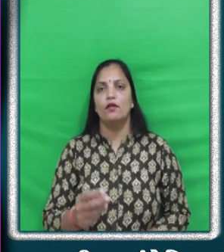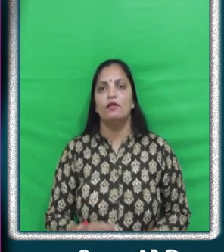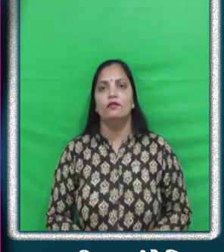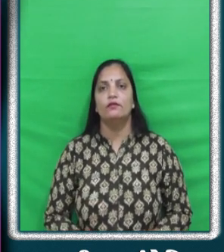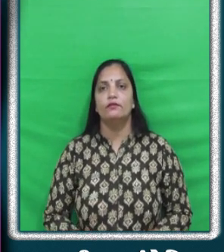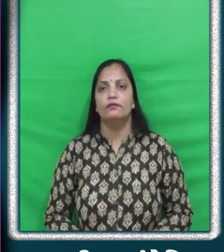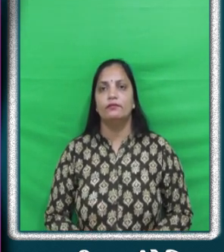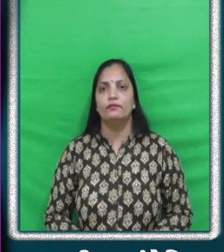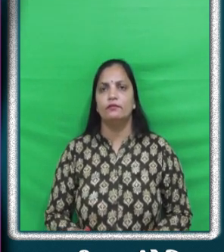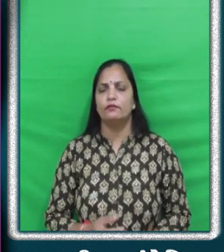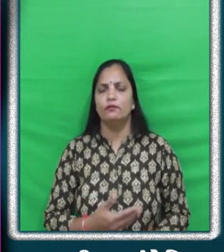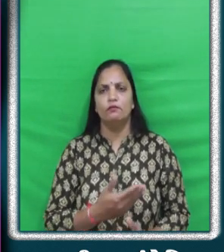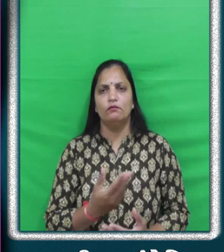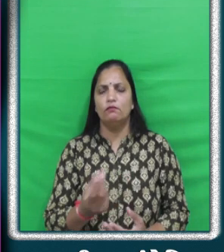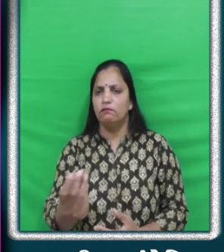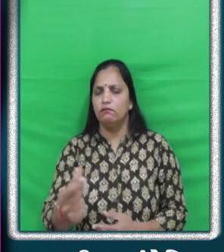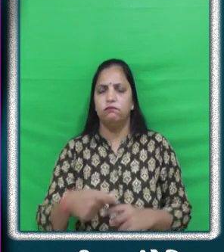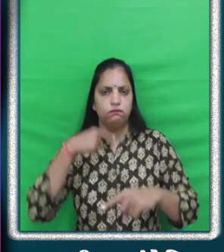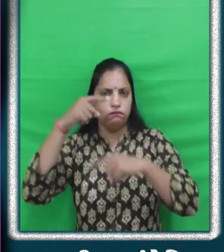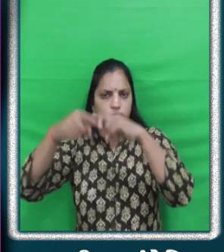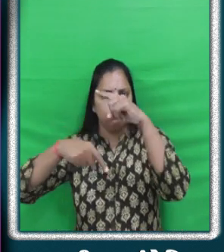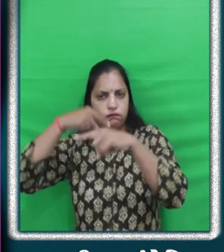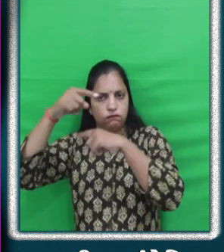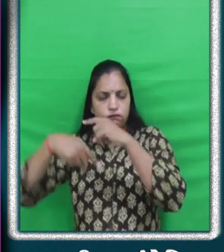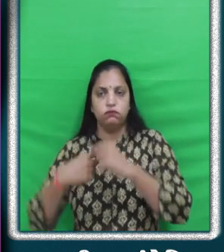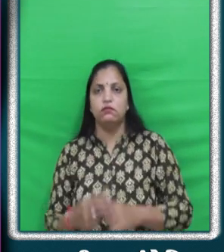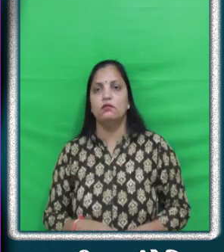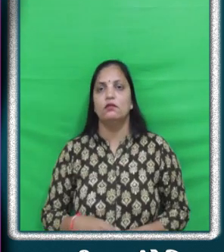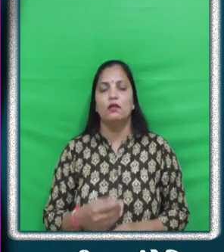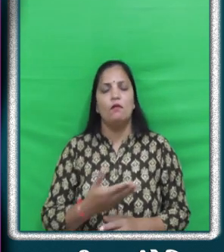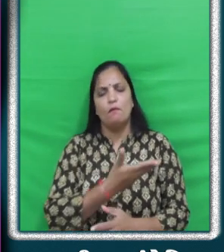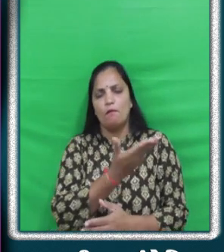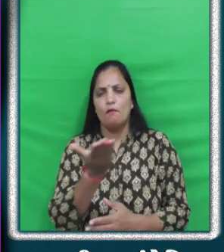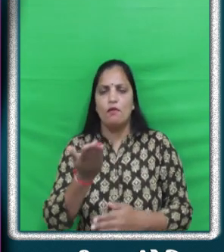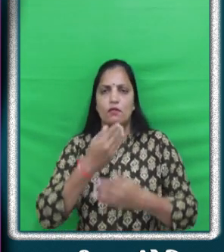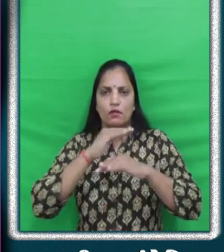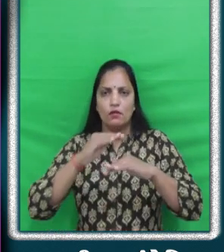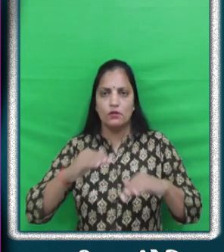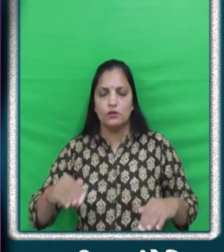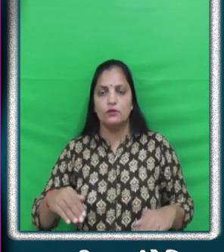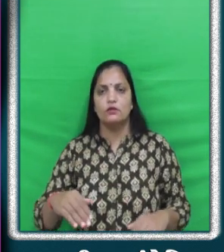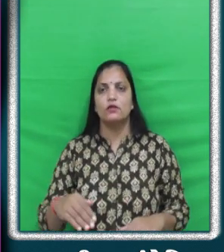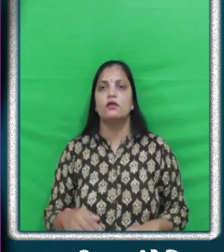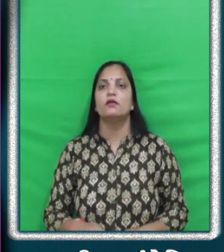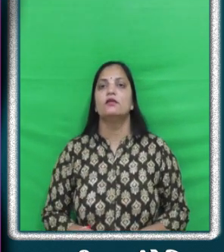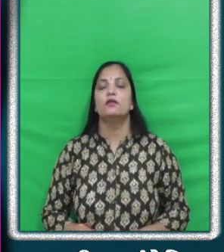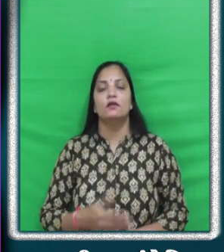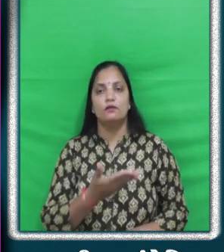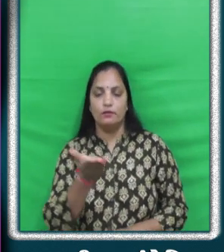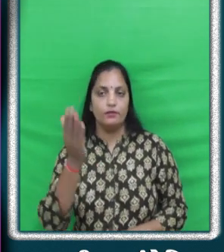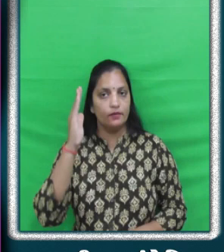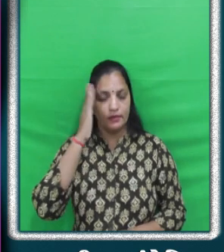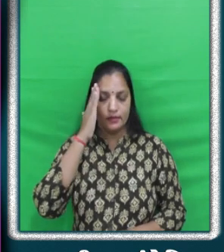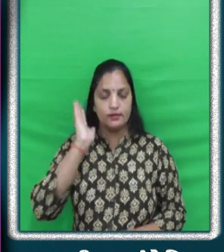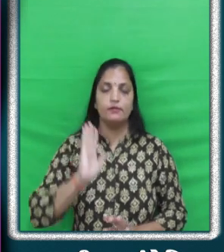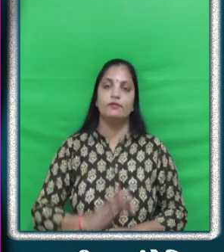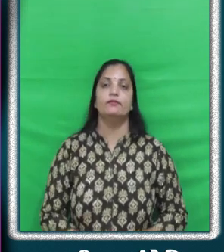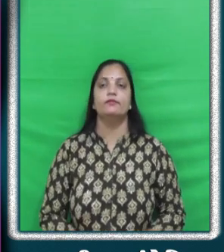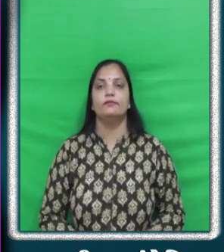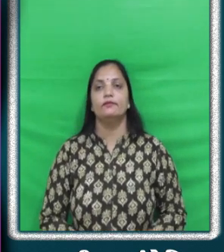કાસ કહે છે, હા ઘણી બધી ઝડપથી સ્ક્રોલ થાય છે તો બધા વિદ્યાર્થી મિત્રો મને કહી રહ્યા છે કે તેમને સમજાયું